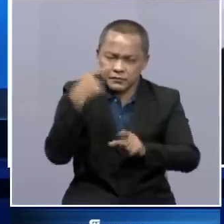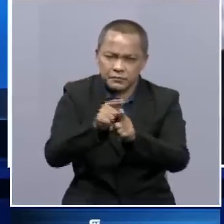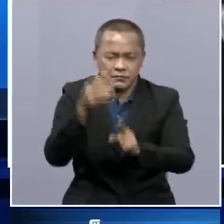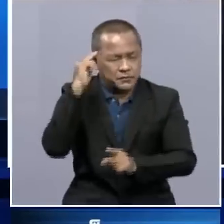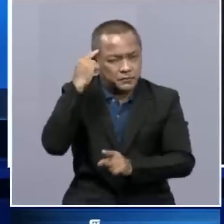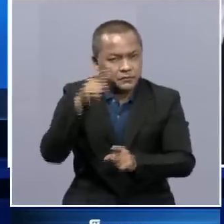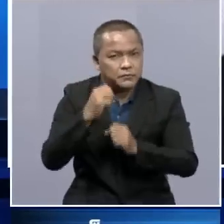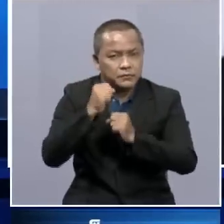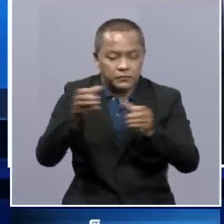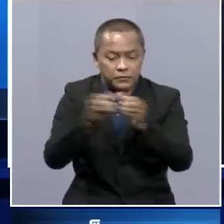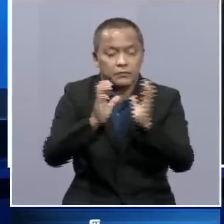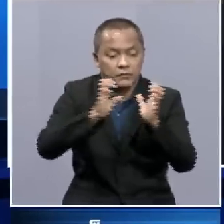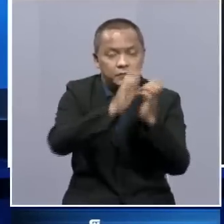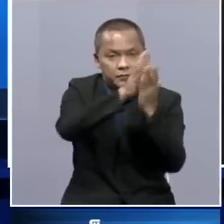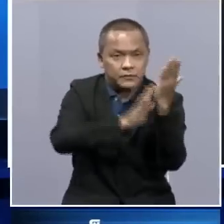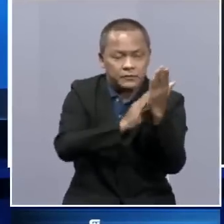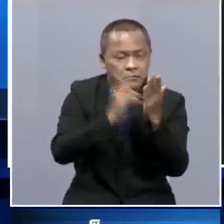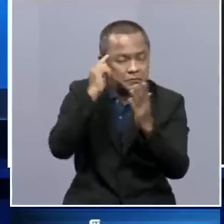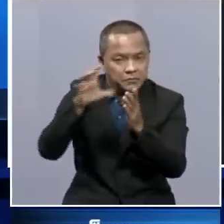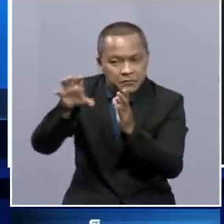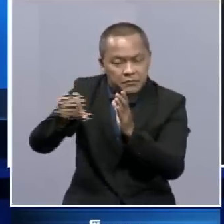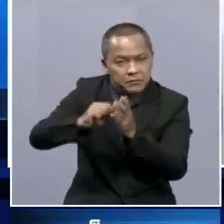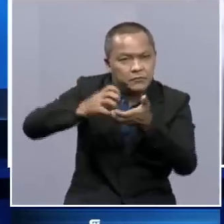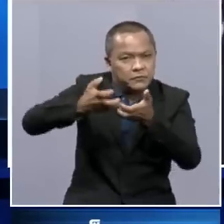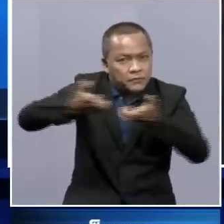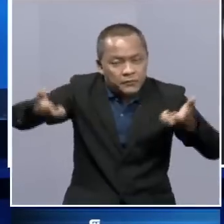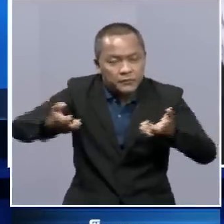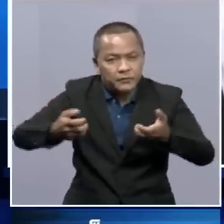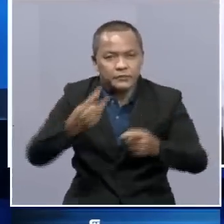นี้เนี่ยเป็นฐานที่มั่นของภูมิใจไทยภูมิใจไทยจะโดนเจาะยางหรือเปล่าก็ว่ากันไปคุณผู้ชมคะ